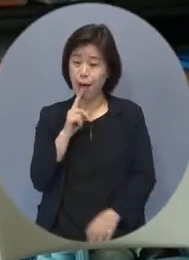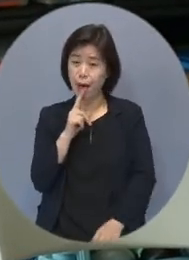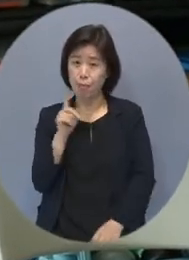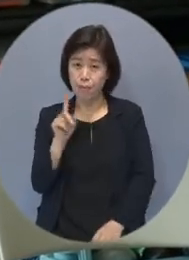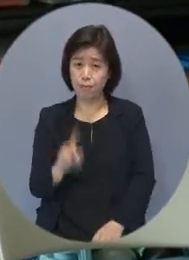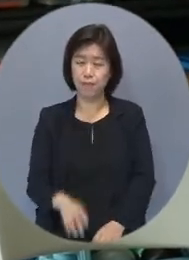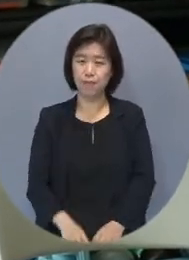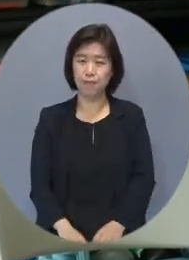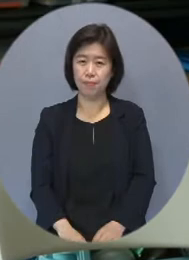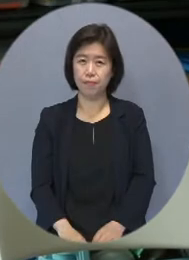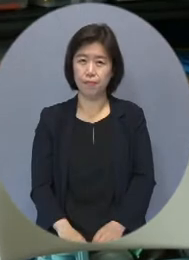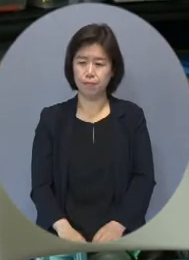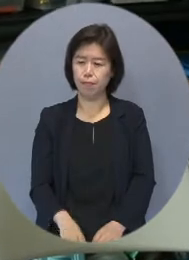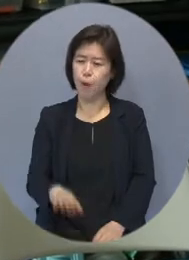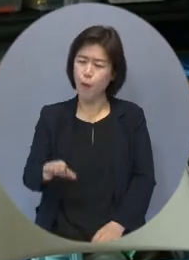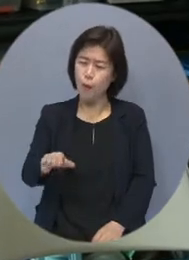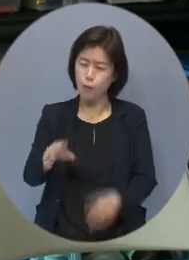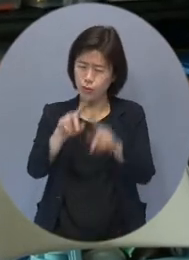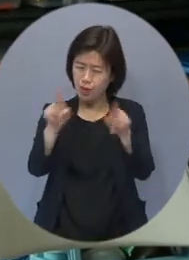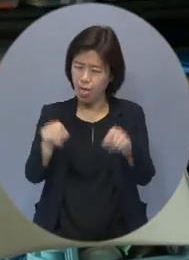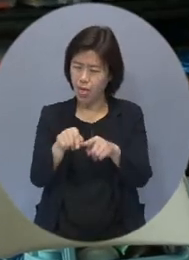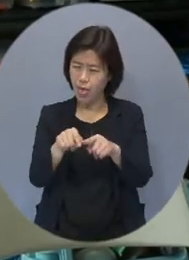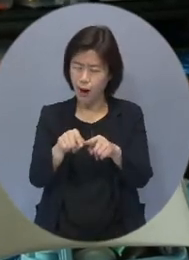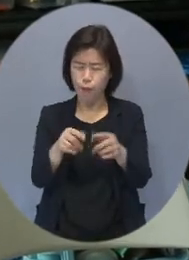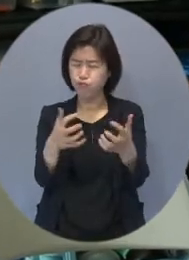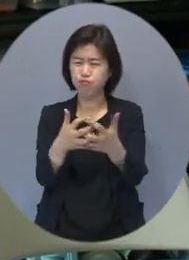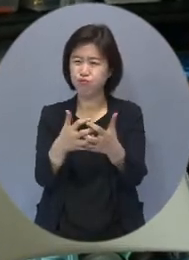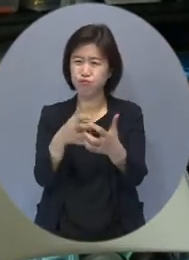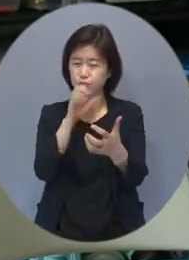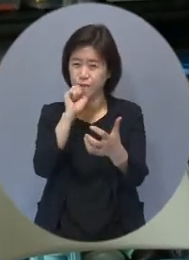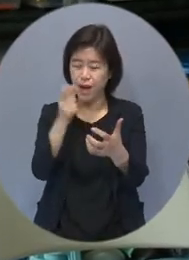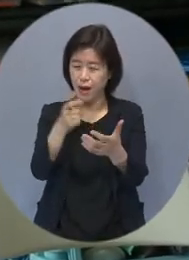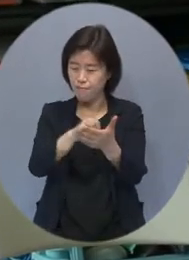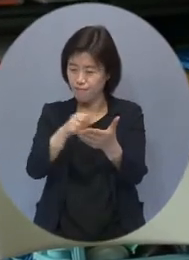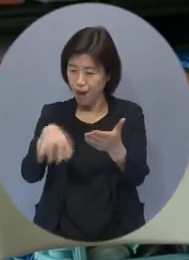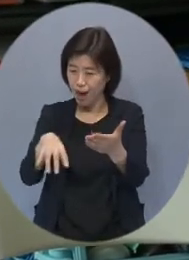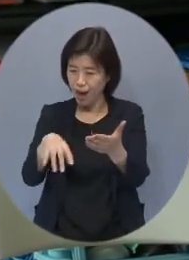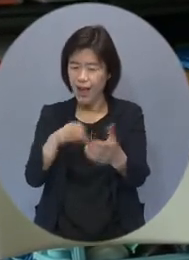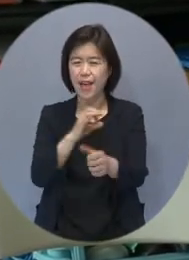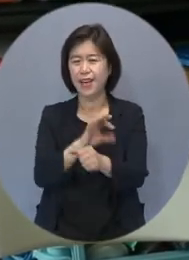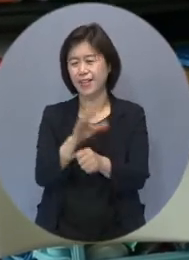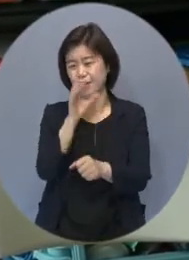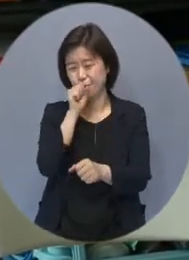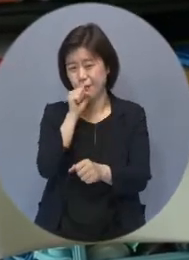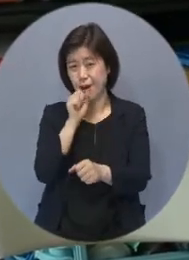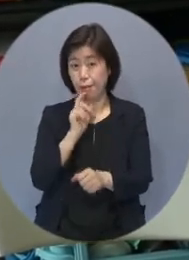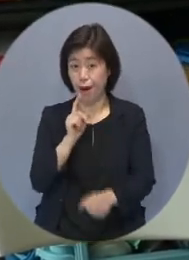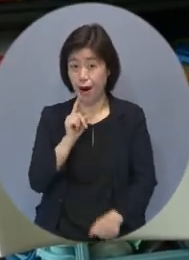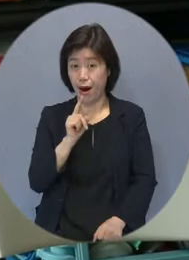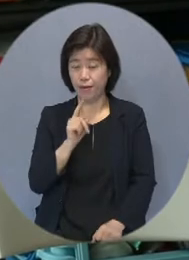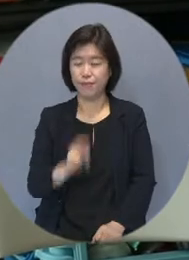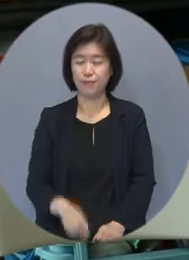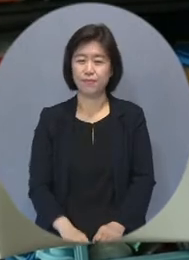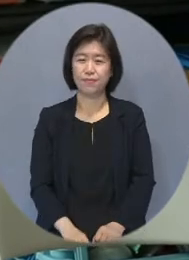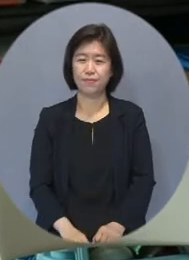아, 좀 비었으면 좋겠다. 여기는 이거 안 넣었으면 좋겠다. 좀 더 간단하게 했으면 좋겠다라는 얘기들을 계속 많이